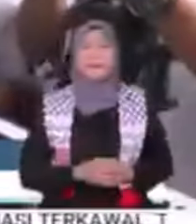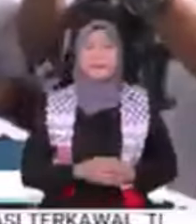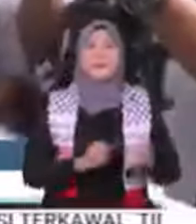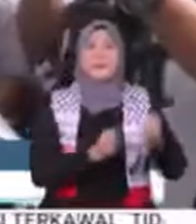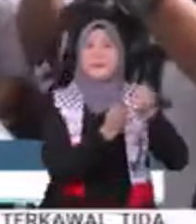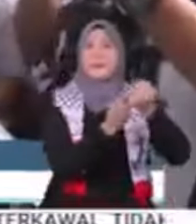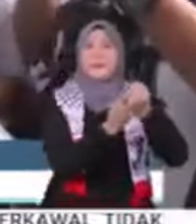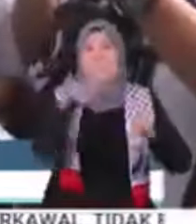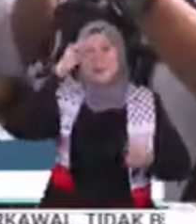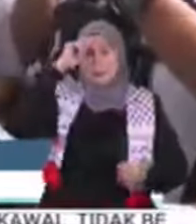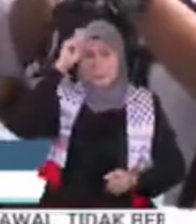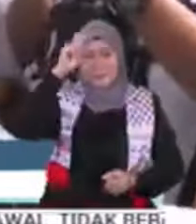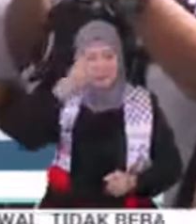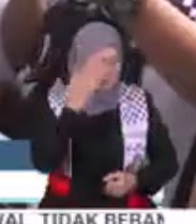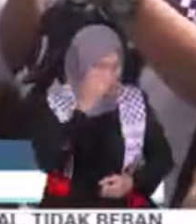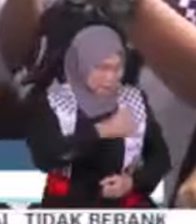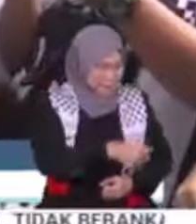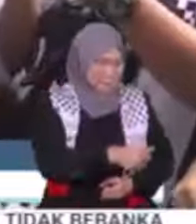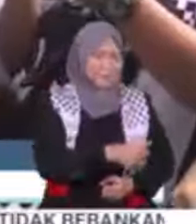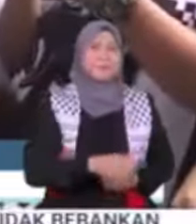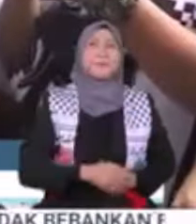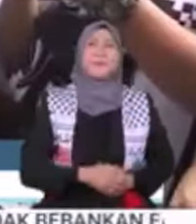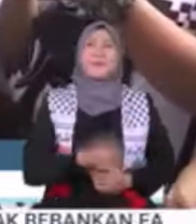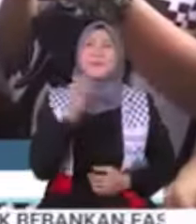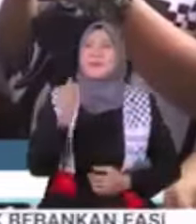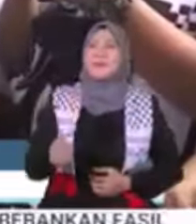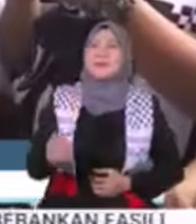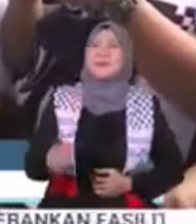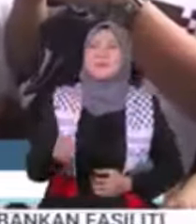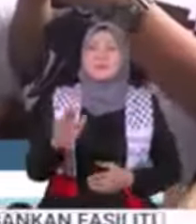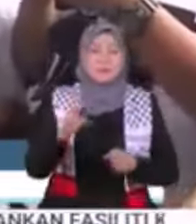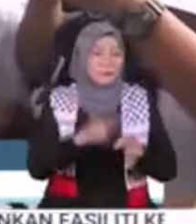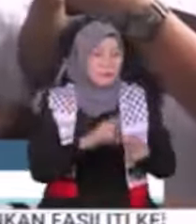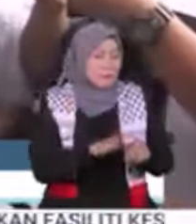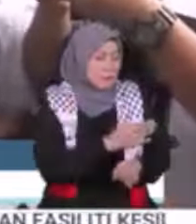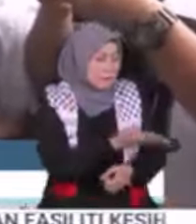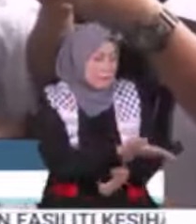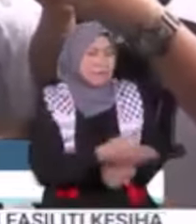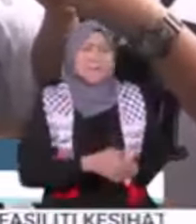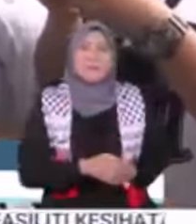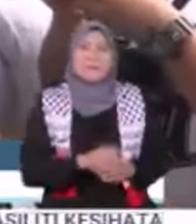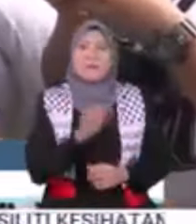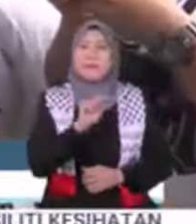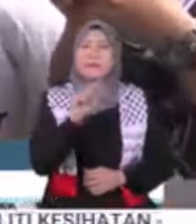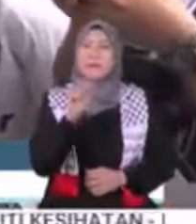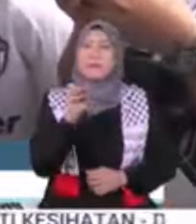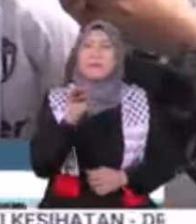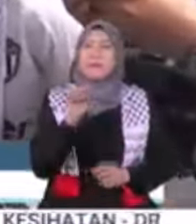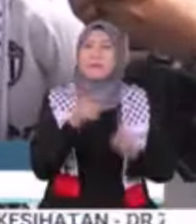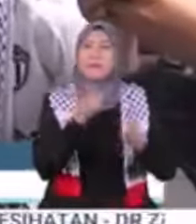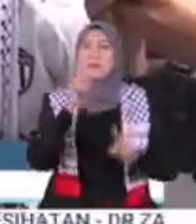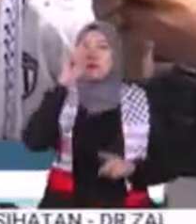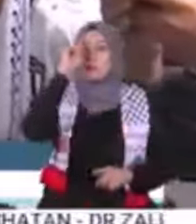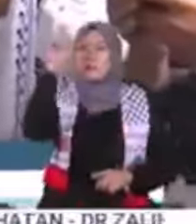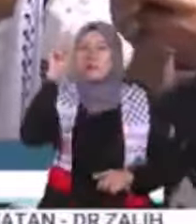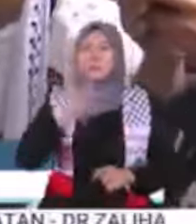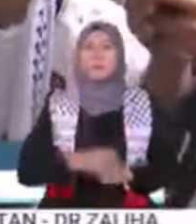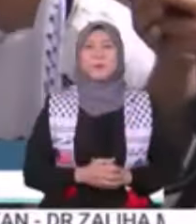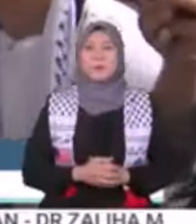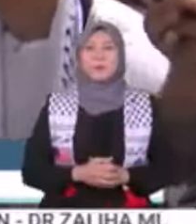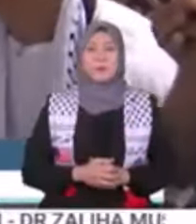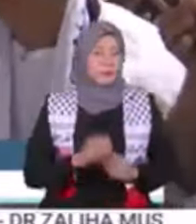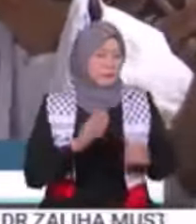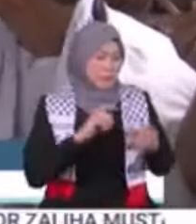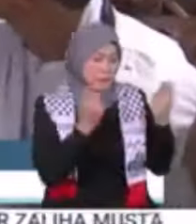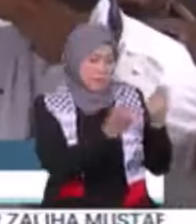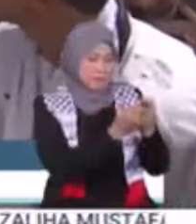merupakan penyokong Terengganu. Assalamualaikum bang. Waalaikumsalam warahmatullahi wabarakatuh. Nama penuh bang? Nama saya Muhammad Azhar Abdullah daripada Dungun, Terengganu. Okay, baik bang.